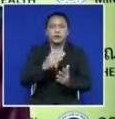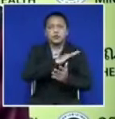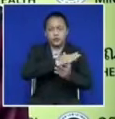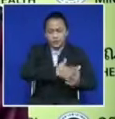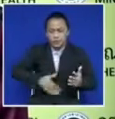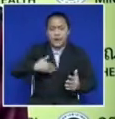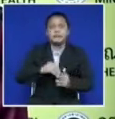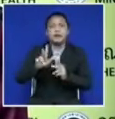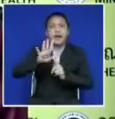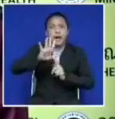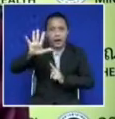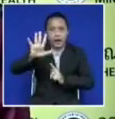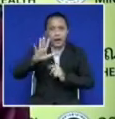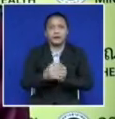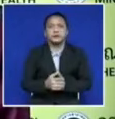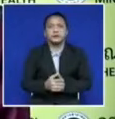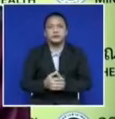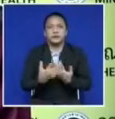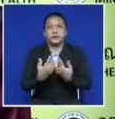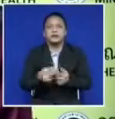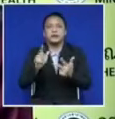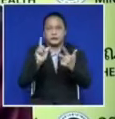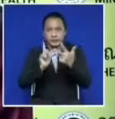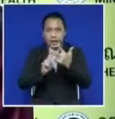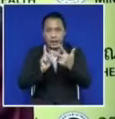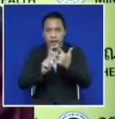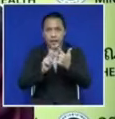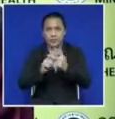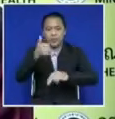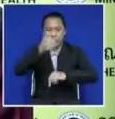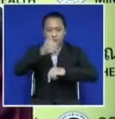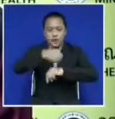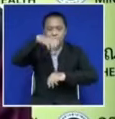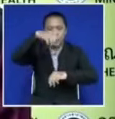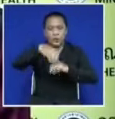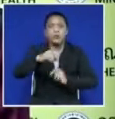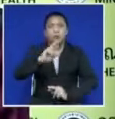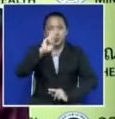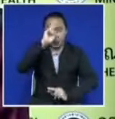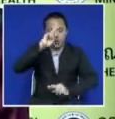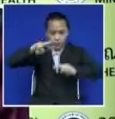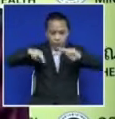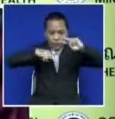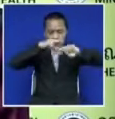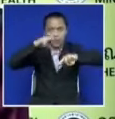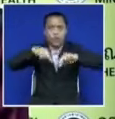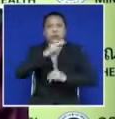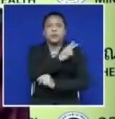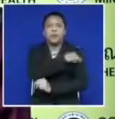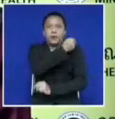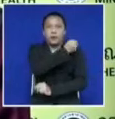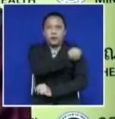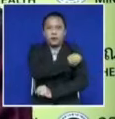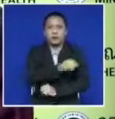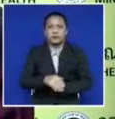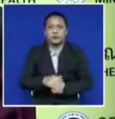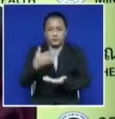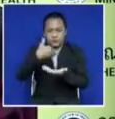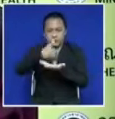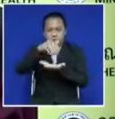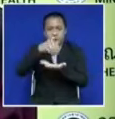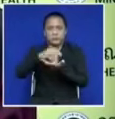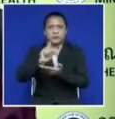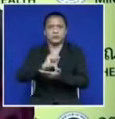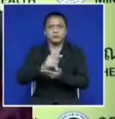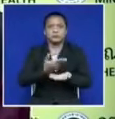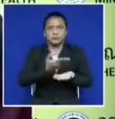5นายแพทย์กิตติกันพิรมและท่านที่3ท่านอธิบดีกรมควบคุมโรคนายแพทย์โอภาสการกวินพงษ์ในรายละเอียดจะเป็นอย่าง